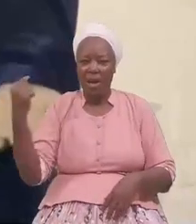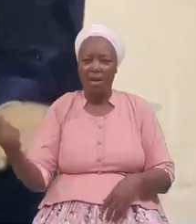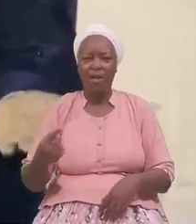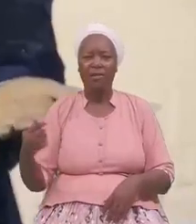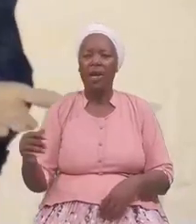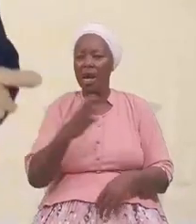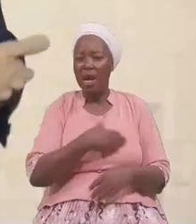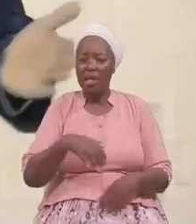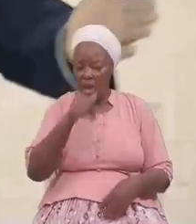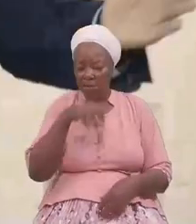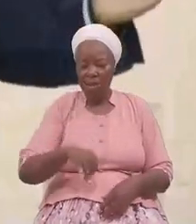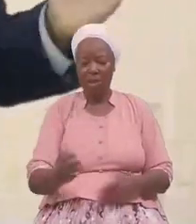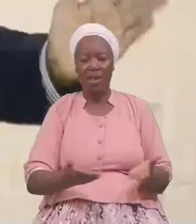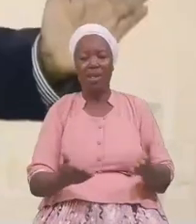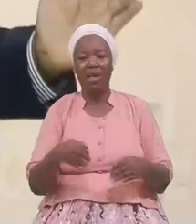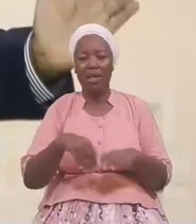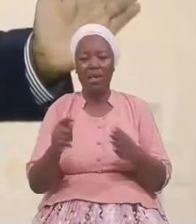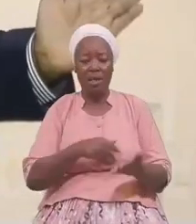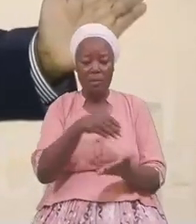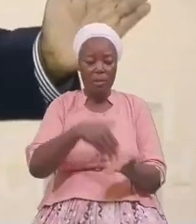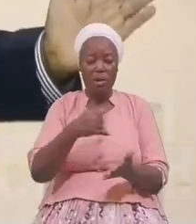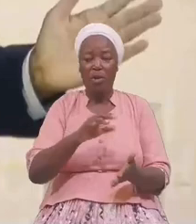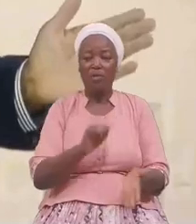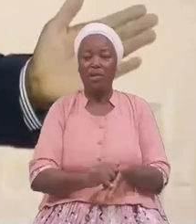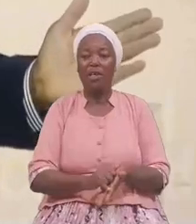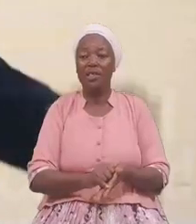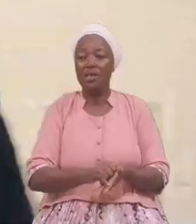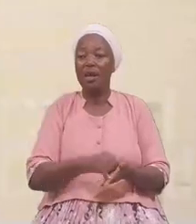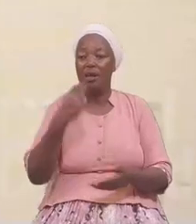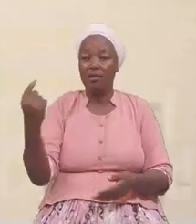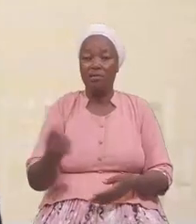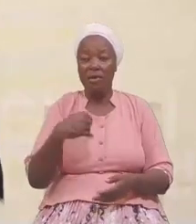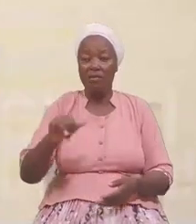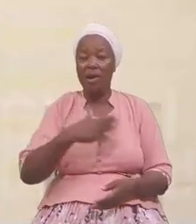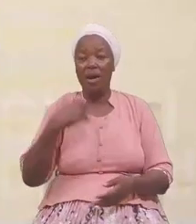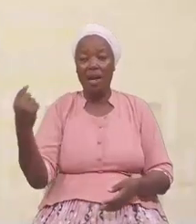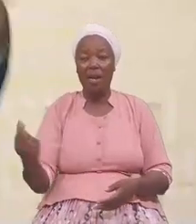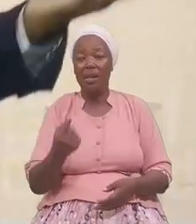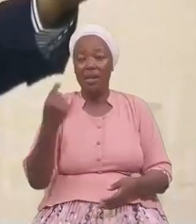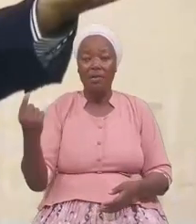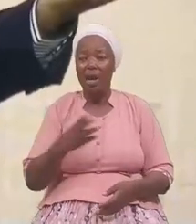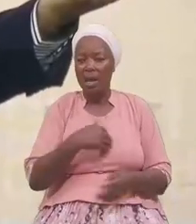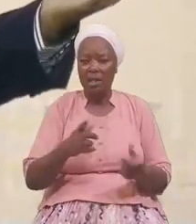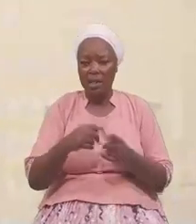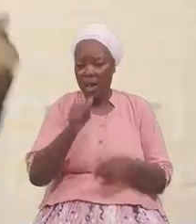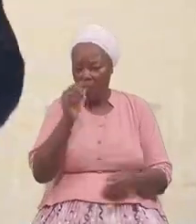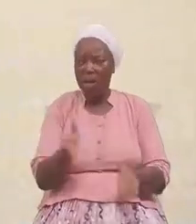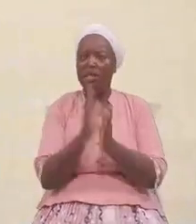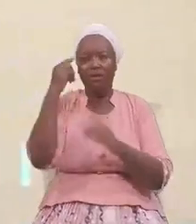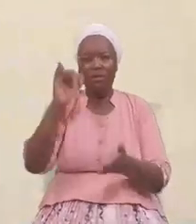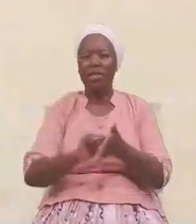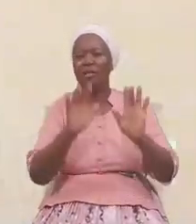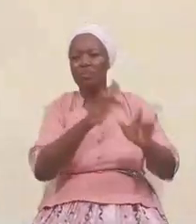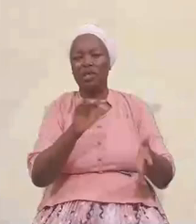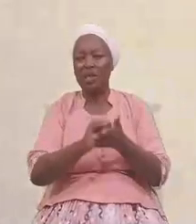là, au milieu, pour toujours. Et je demande cette miséricorde qui ne